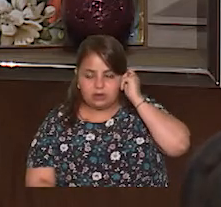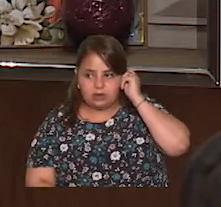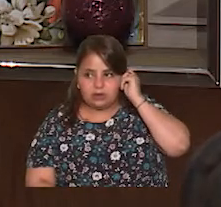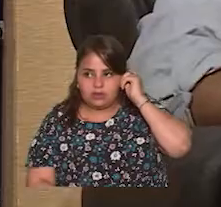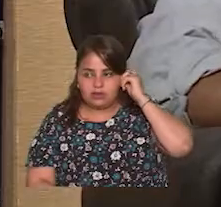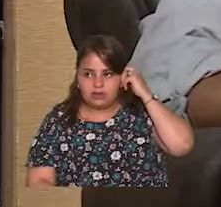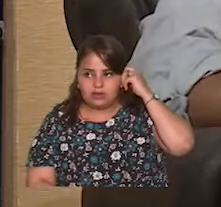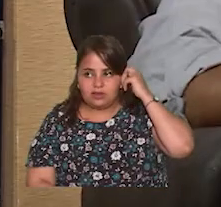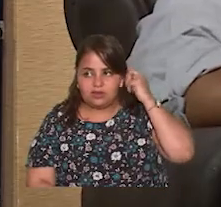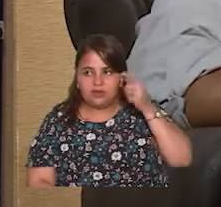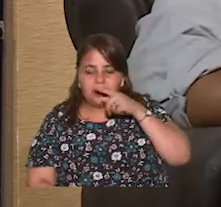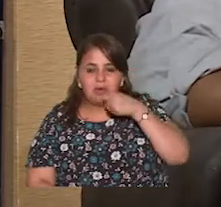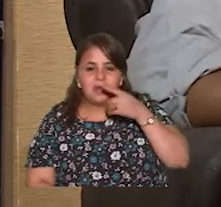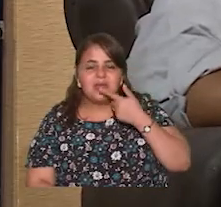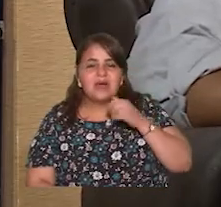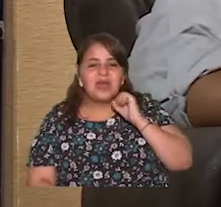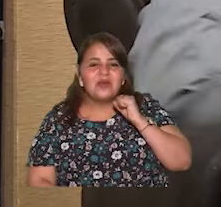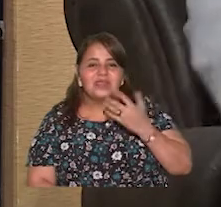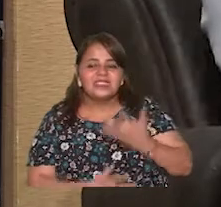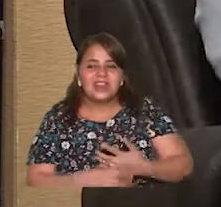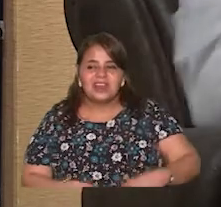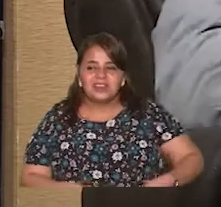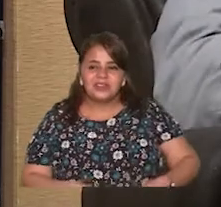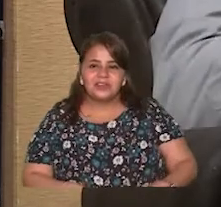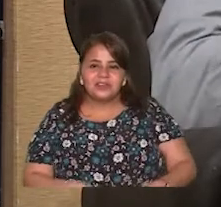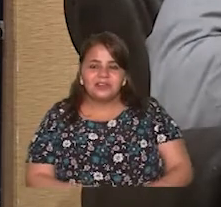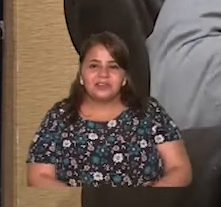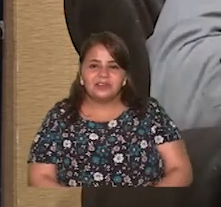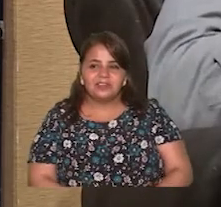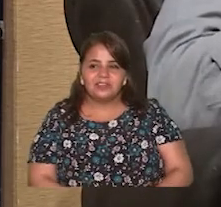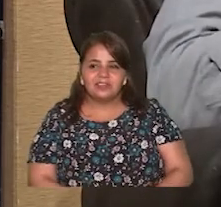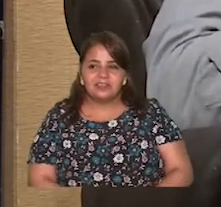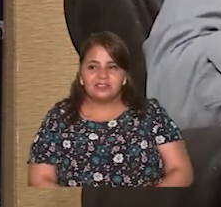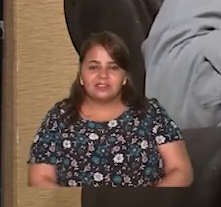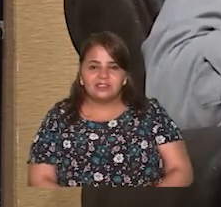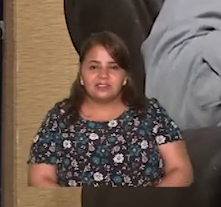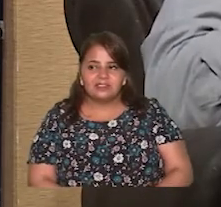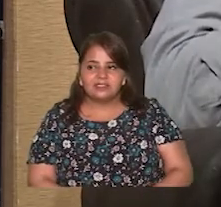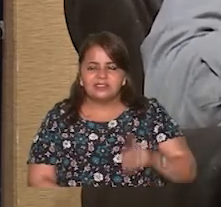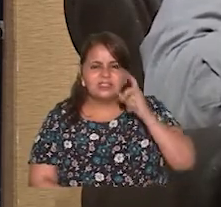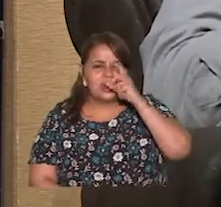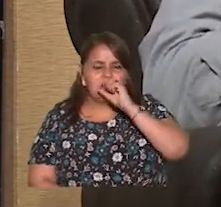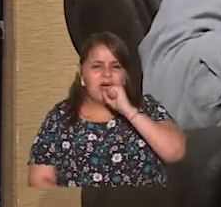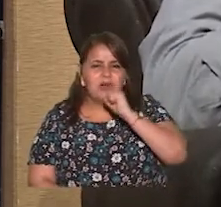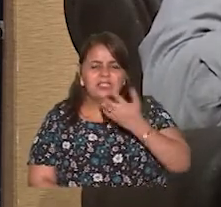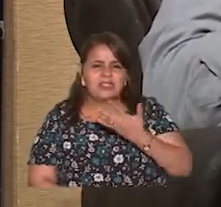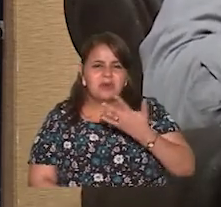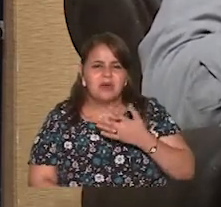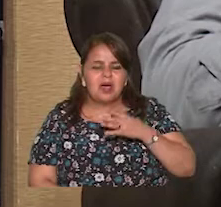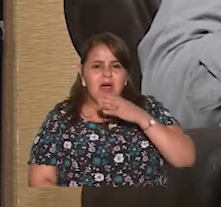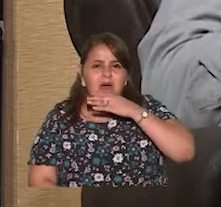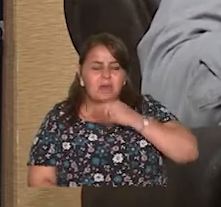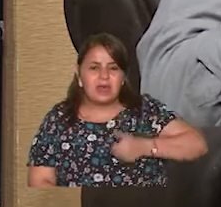في الحته اللي انا بحبها جدا. ايوه. فبصي انا دايما بقول الحته ديت، بقول انه صعب قوي تكون اب